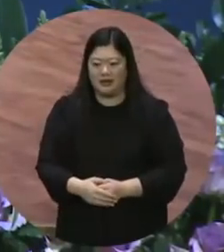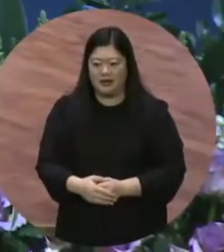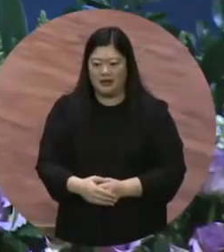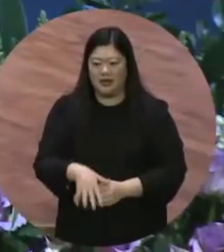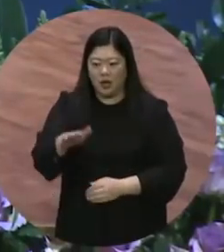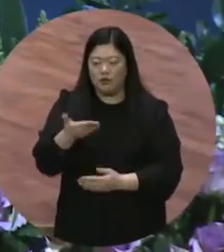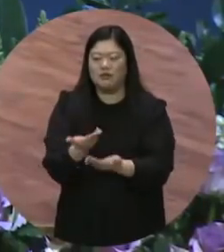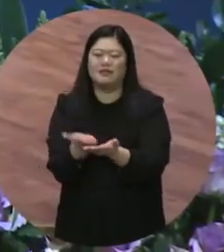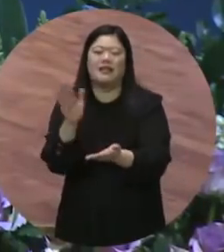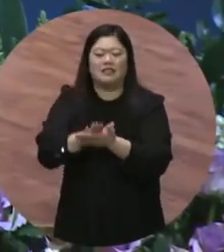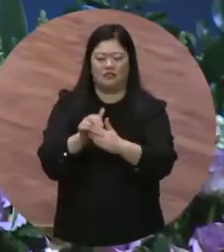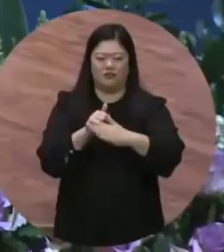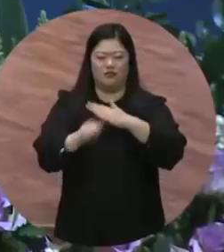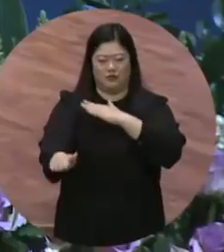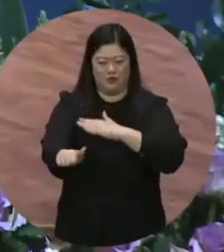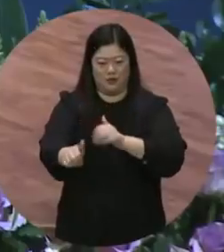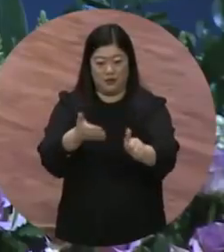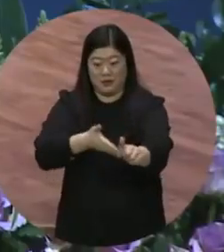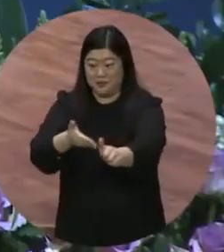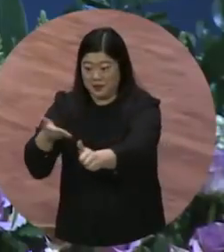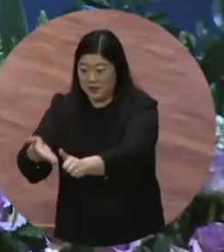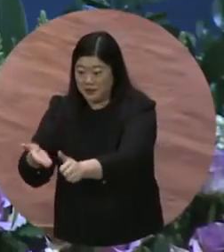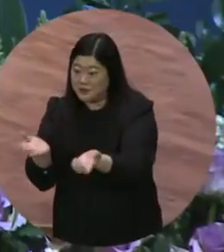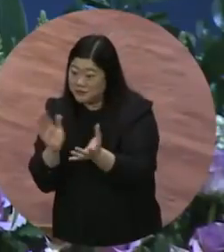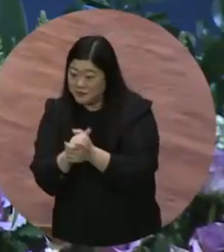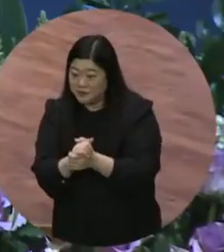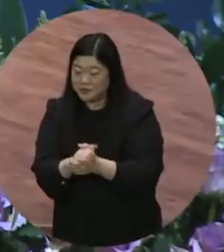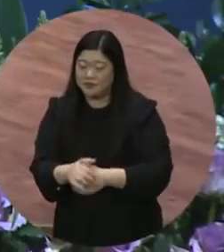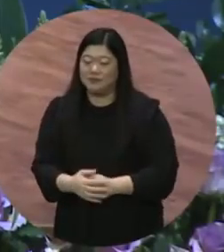되시기를 예수 그리스도 이름으로 축복합니다. 결론입니다.